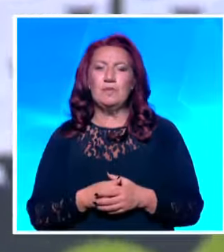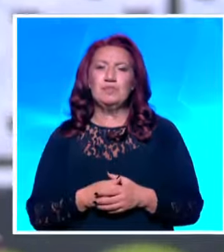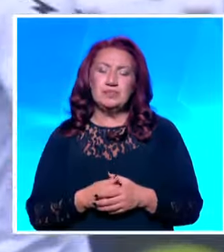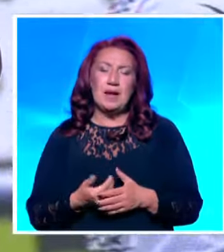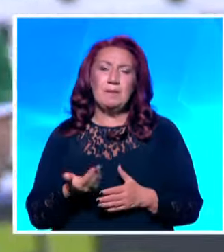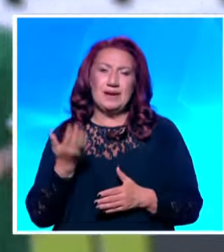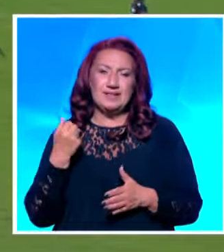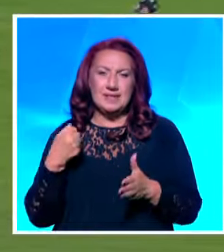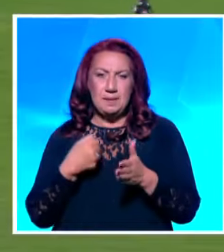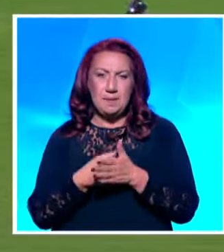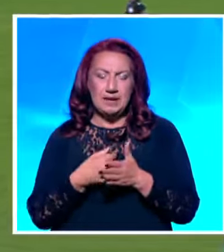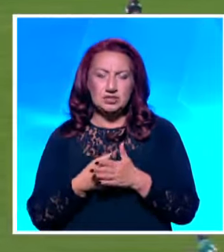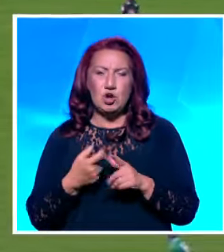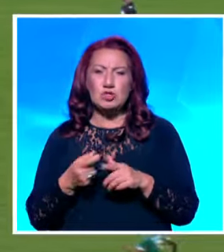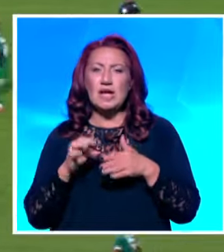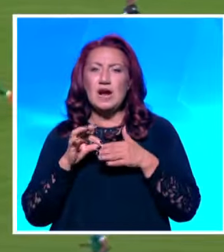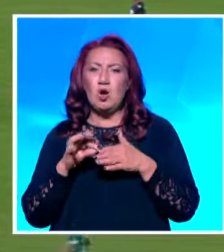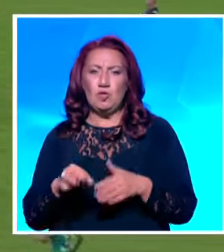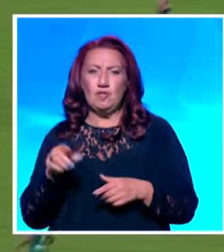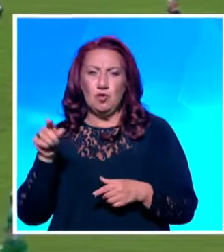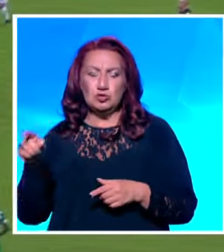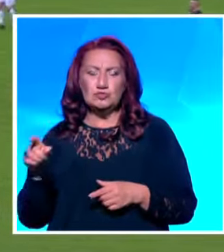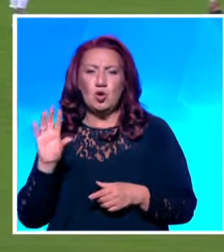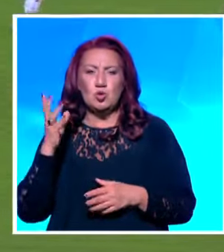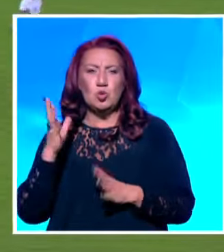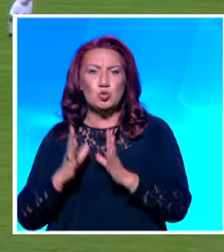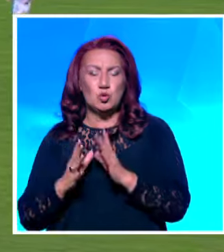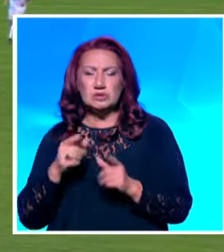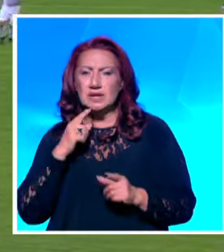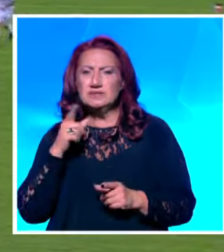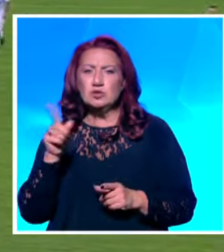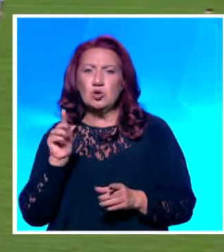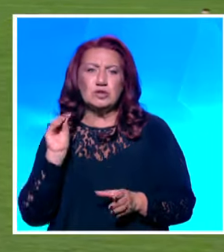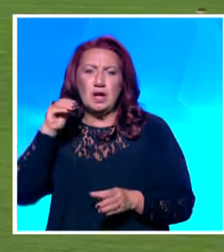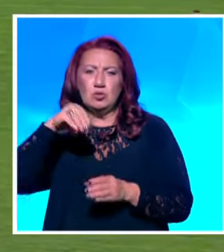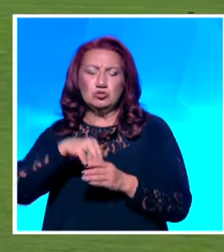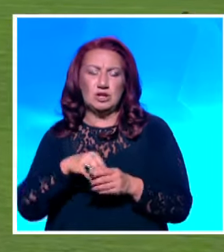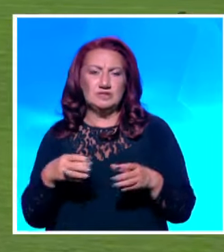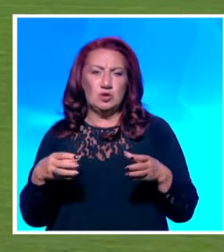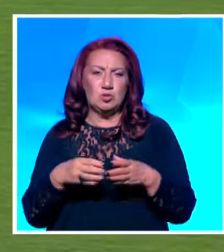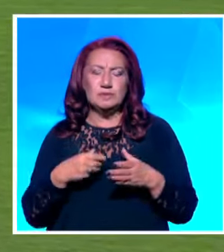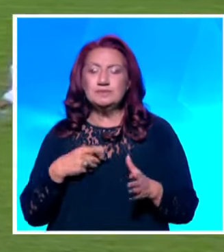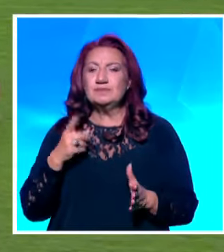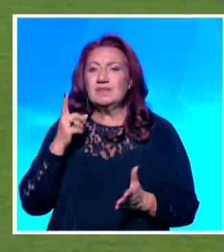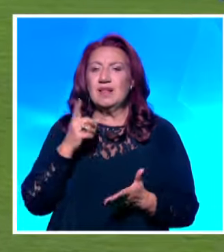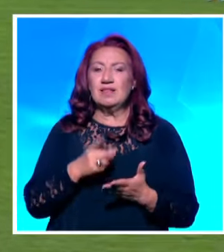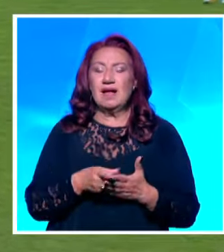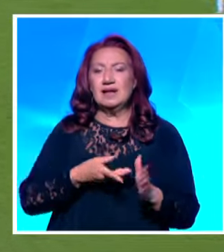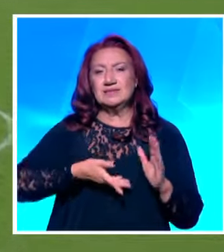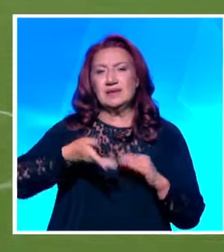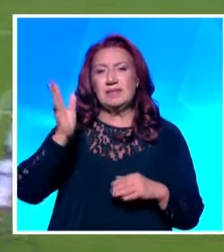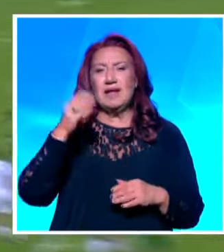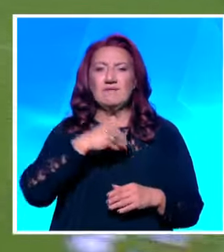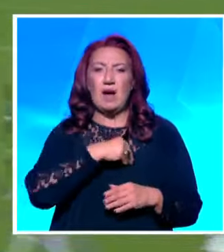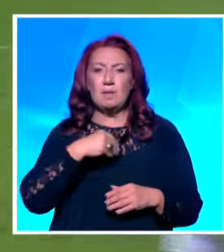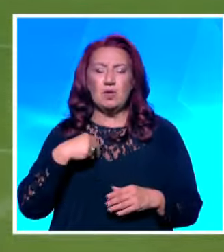на Лудогорец уточниха, че Якоб Пютровски не е бил в групата за срещата с Славия, тъй като му се е наложило да замине за Полша по лични